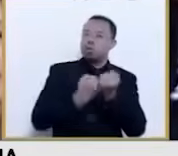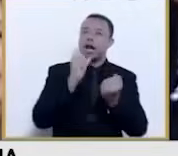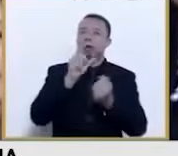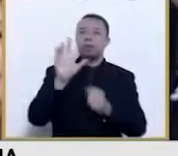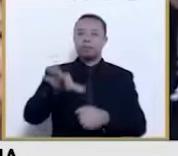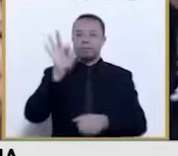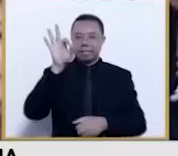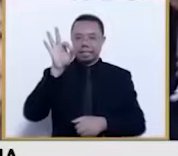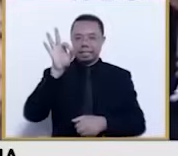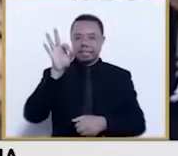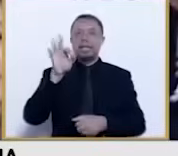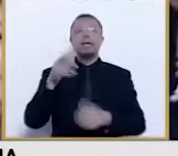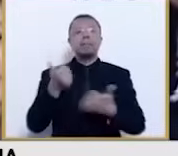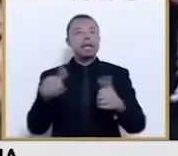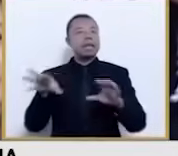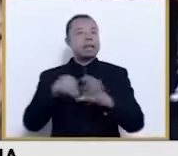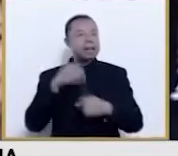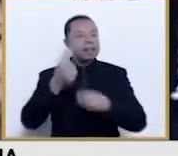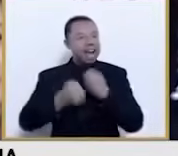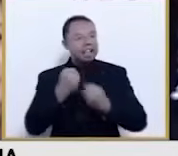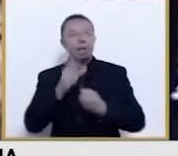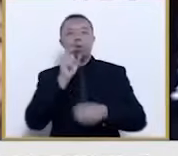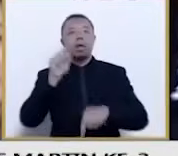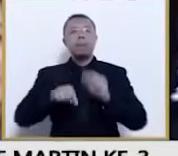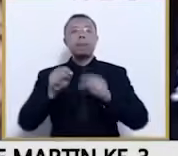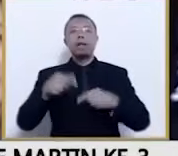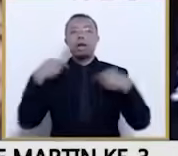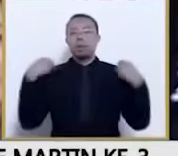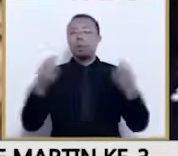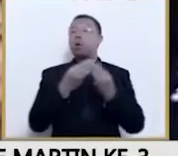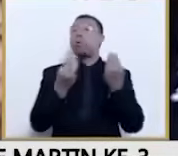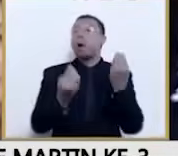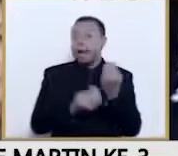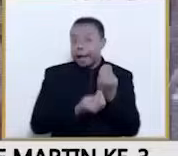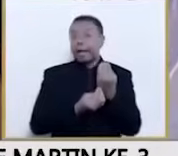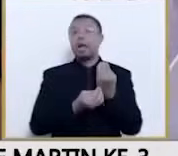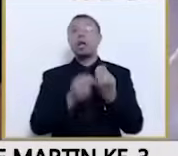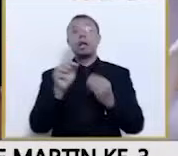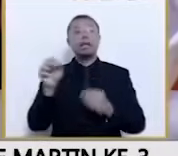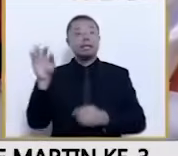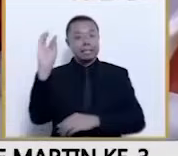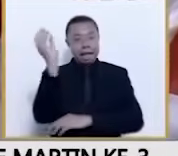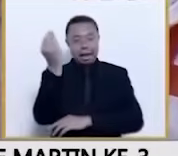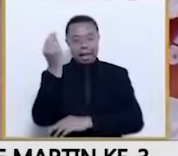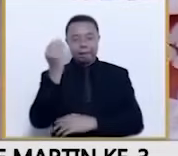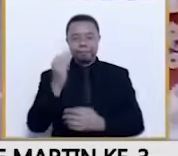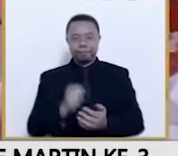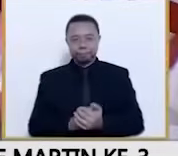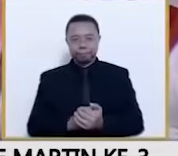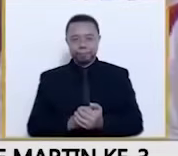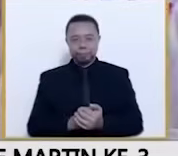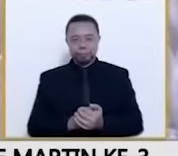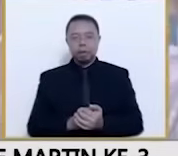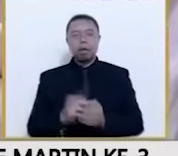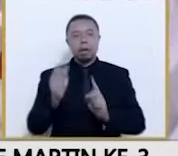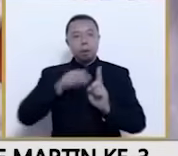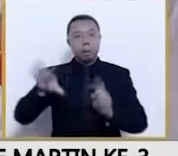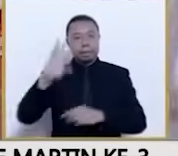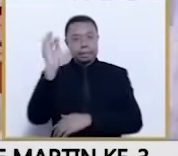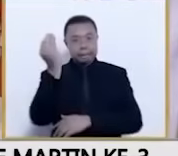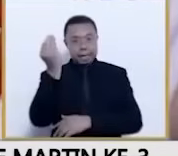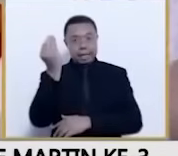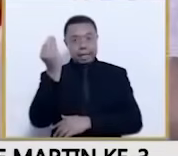pemilih untuk berpartisipasi aktif dalam pemilihan gubernur dan wakil gubernur Provinsi DKI Jakarta. Provinsi